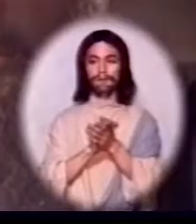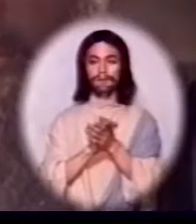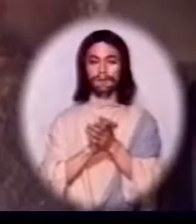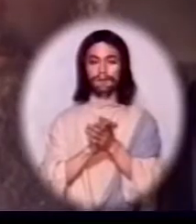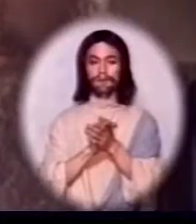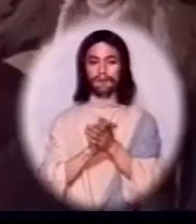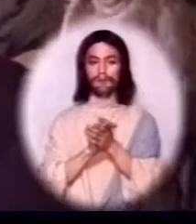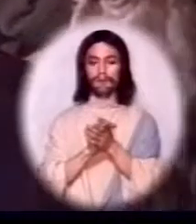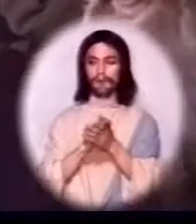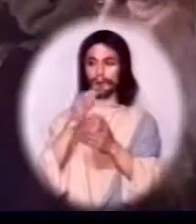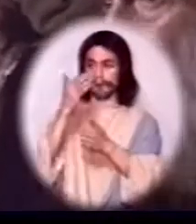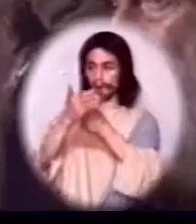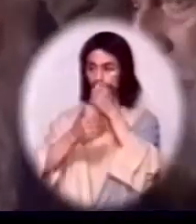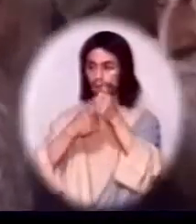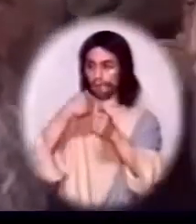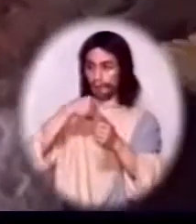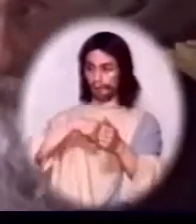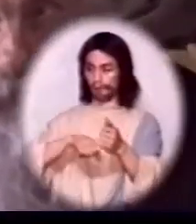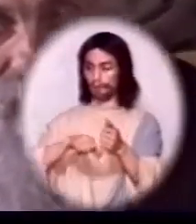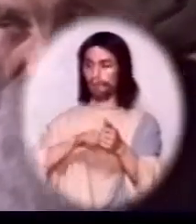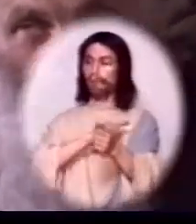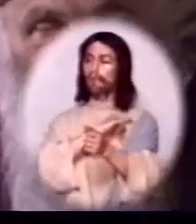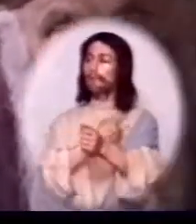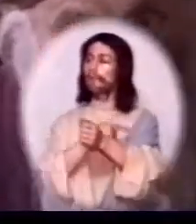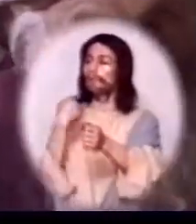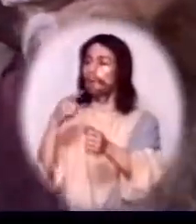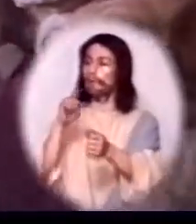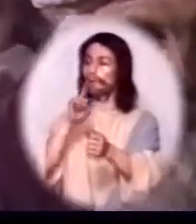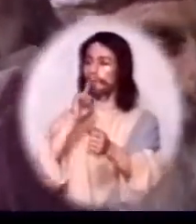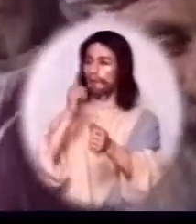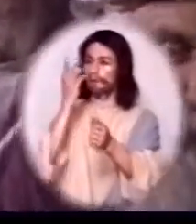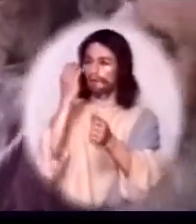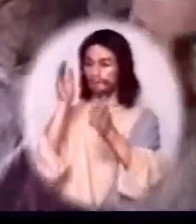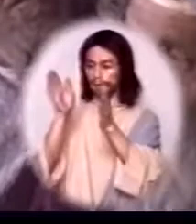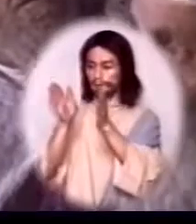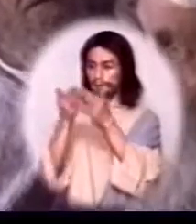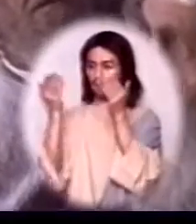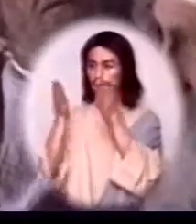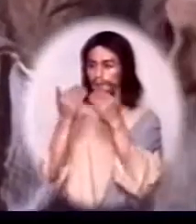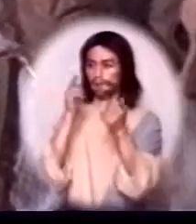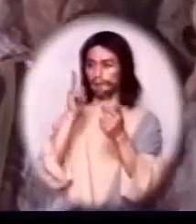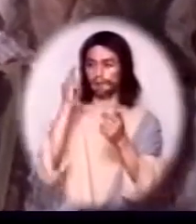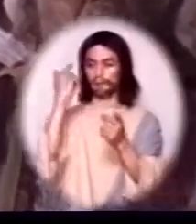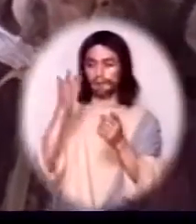아니, 저를 말할 수 있냐? 무슨 권세로 그렇게 말하지?